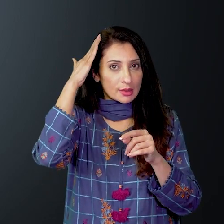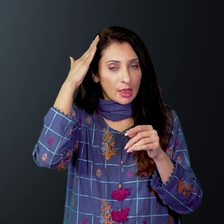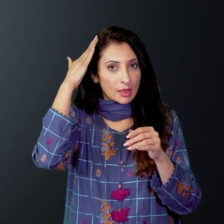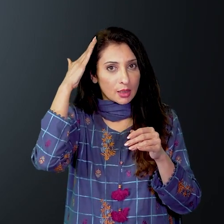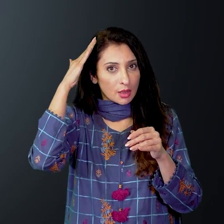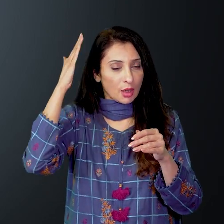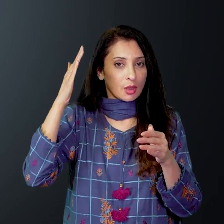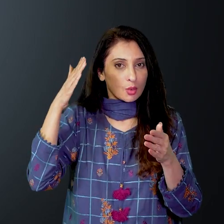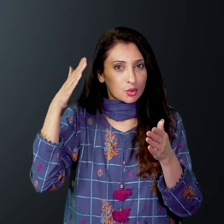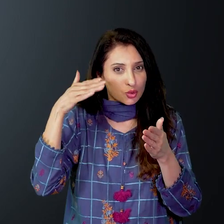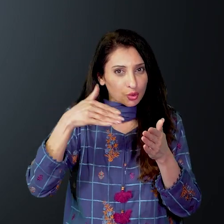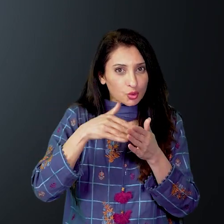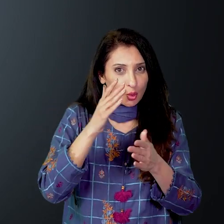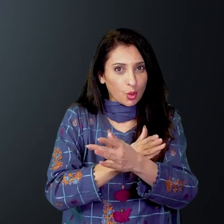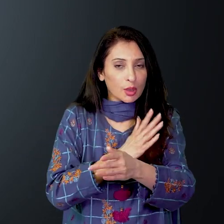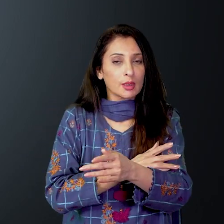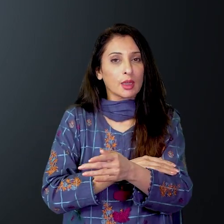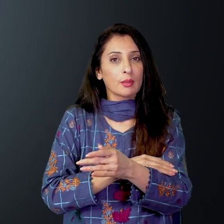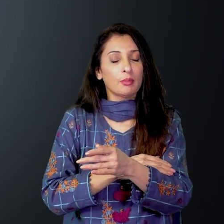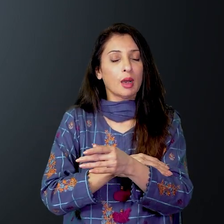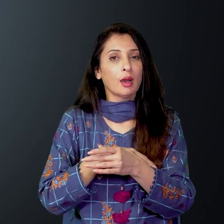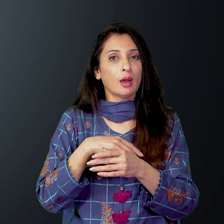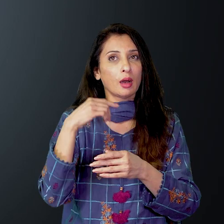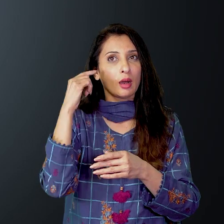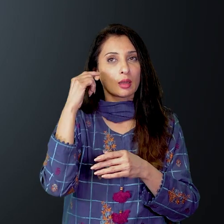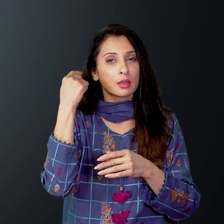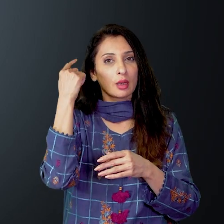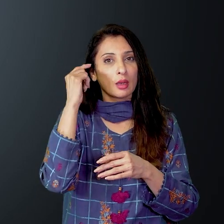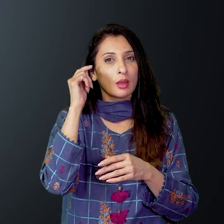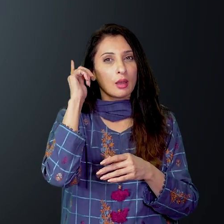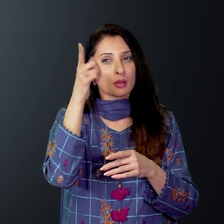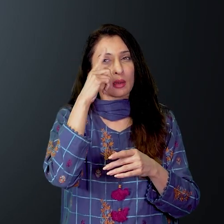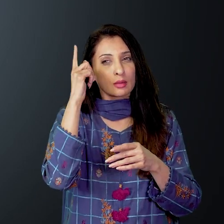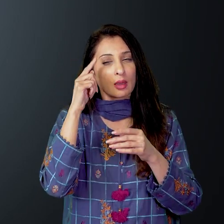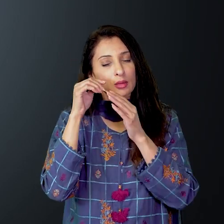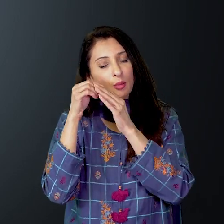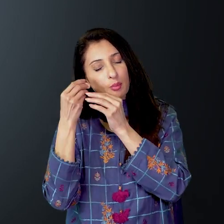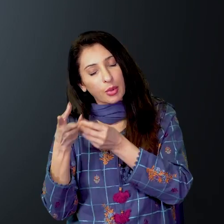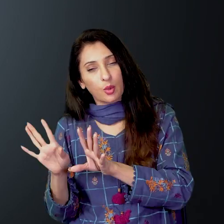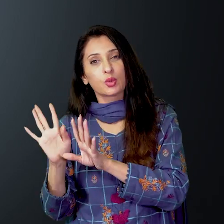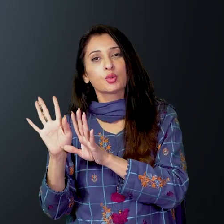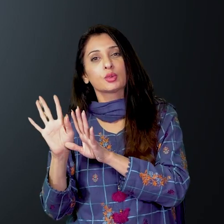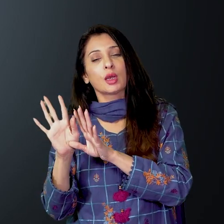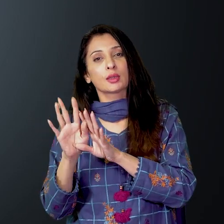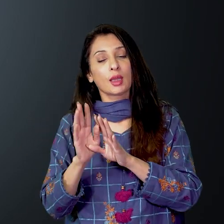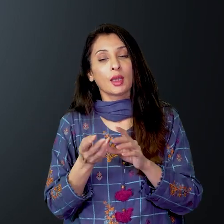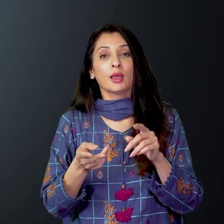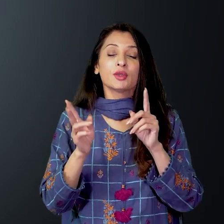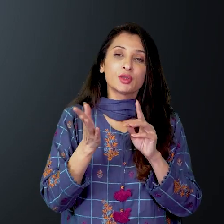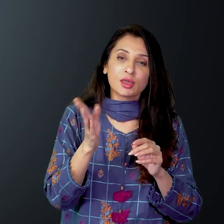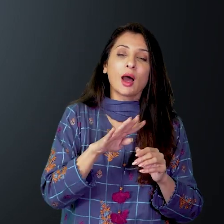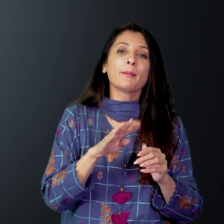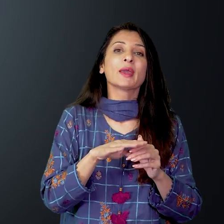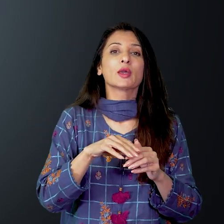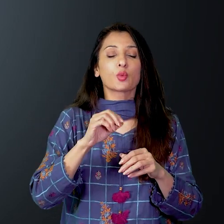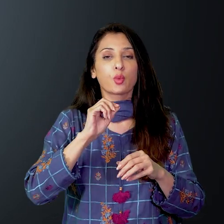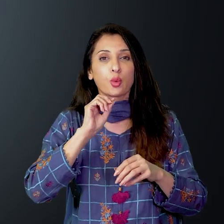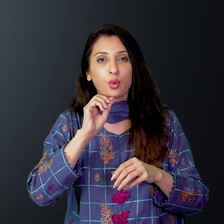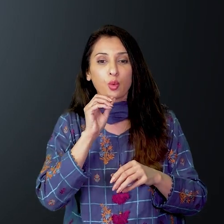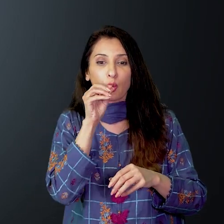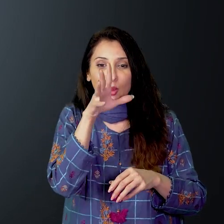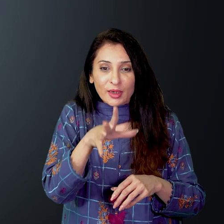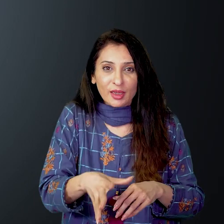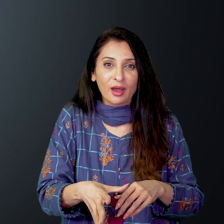या बच्चा या बूढ़ा बेहोश हो जाता है, या उनकी नाक कान गला से खून आता है, या उन्हें उल्टी आती है, या उन्हें दौरे पड़ते